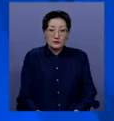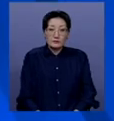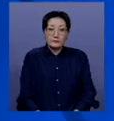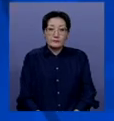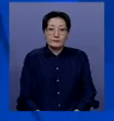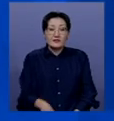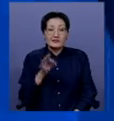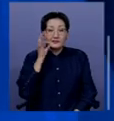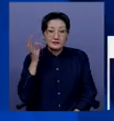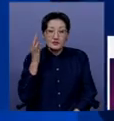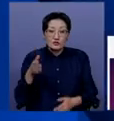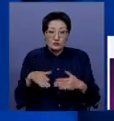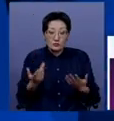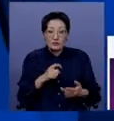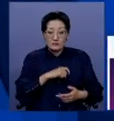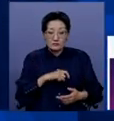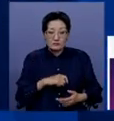Қулық сұмдық деген жоқ.